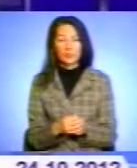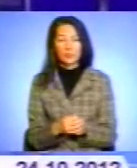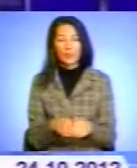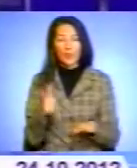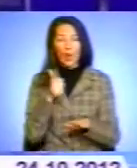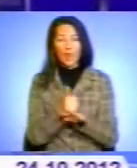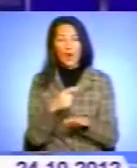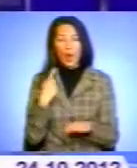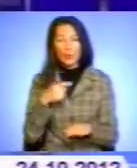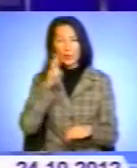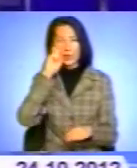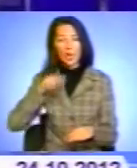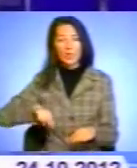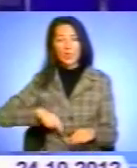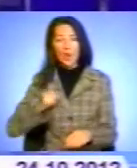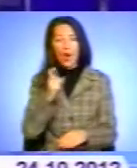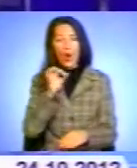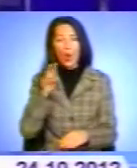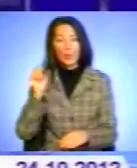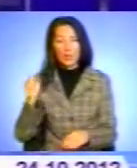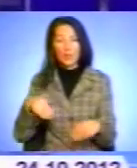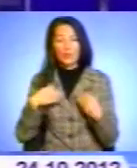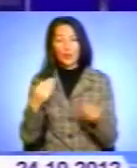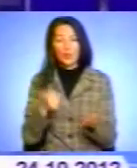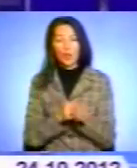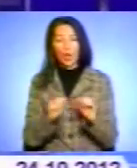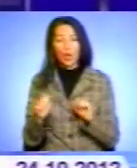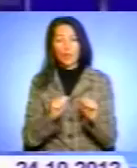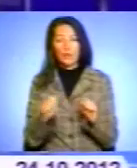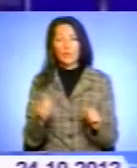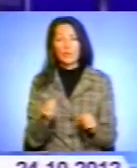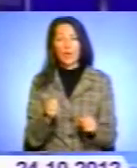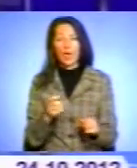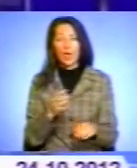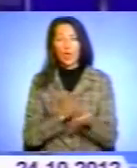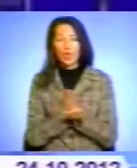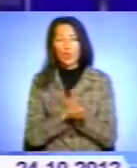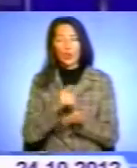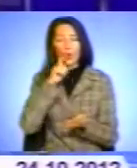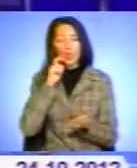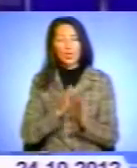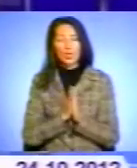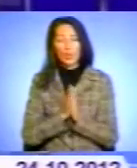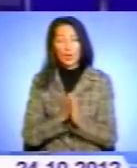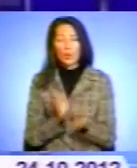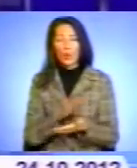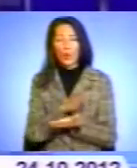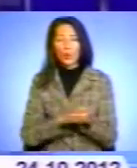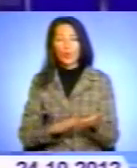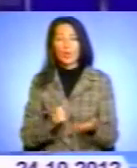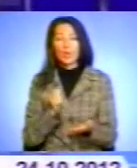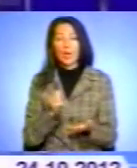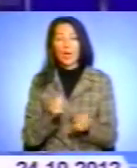Голова обласної державної адміністрації Валентин Хоптян звернувся до керівництва Державної авіаційної служби України з клопотанням про продовження дії